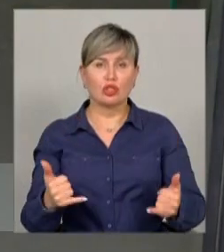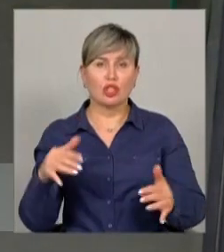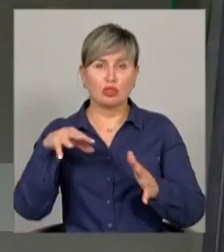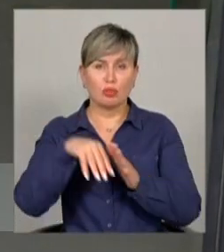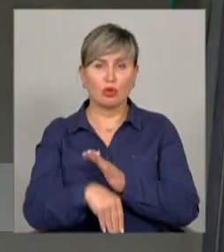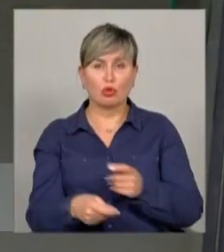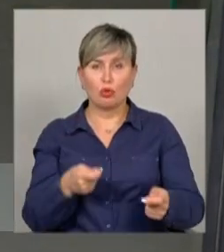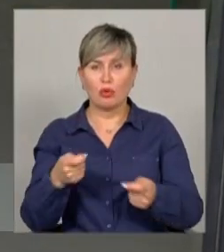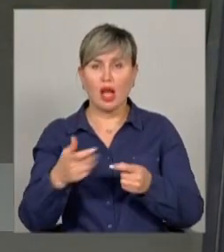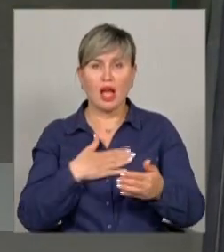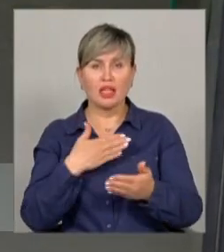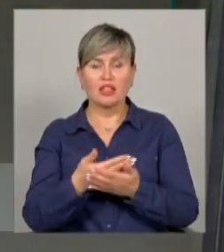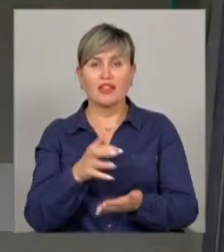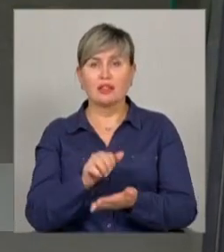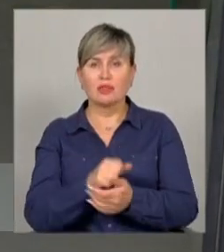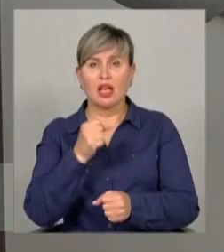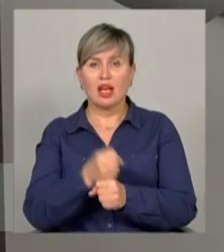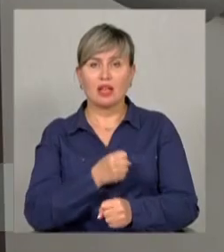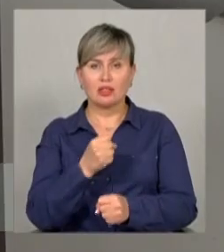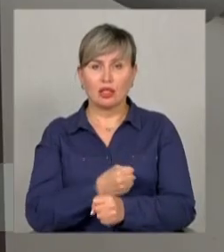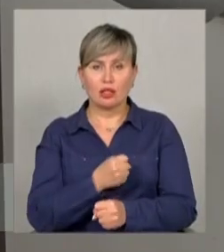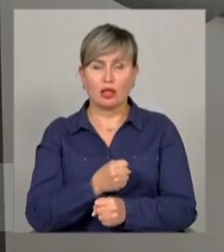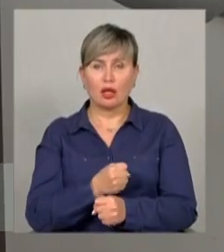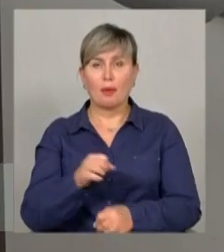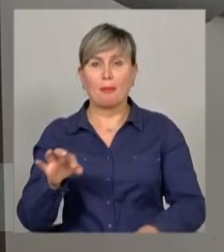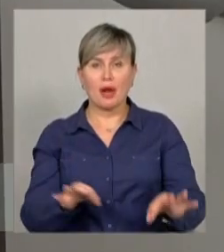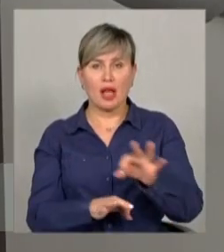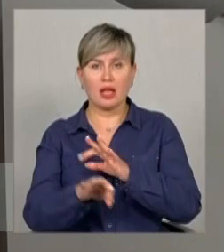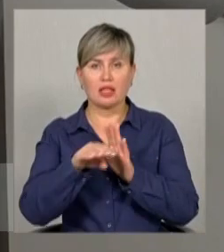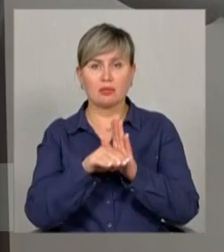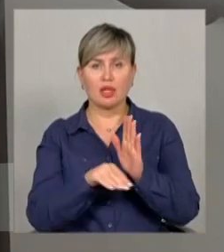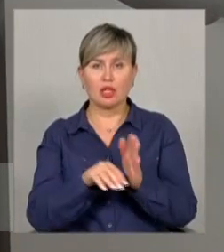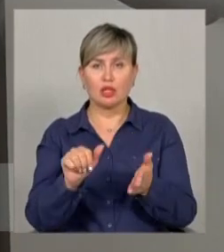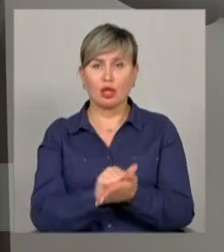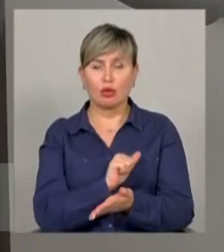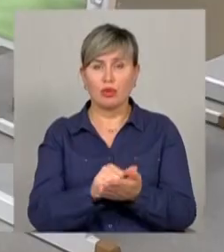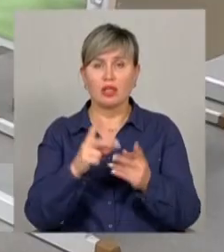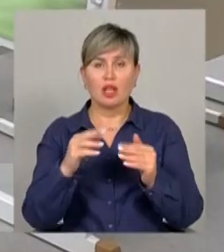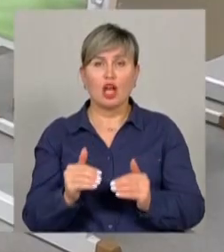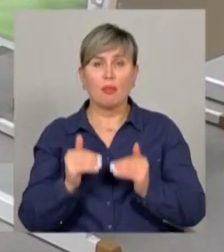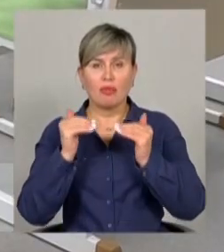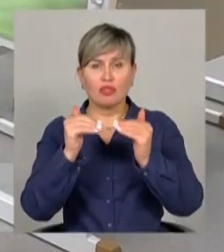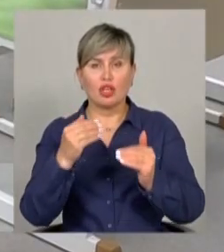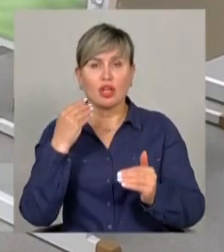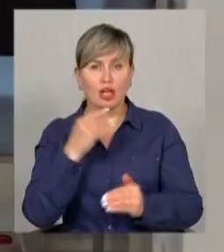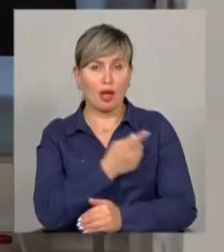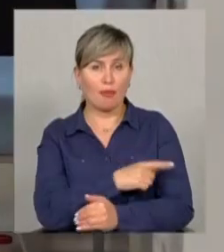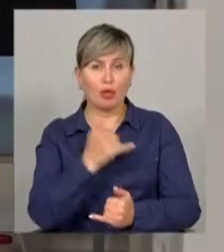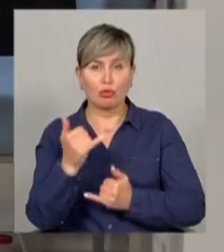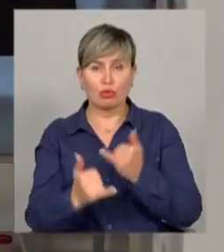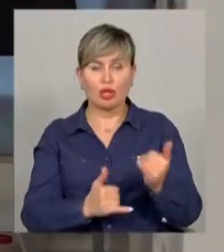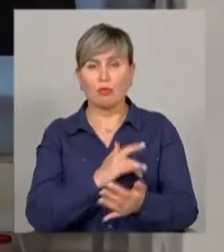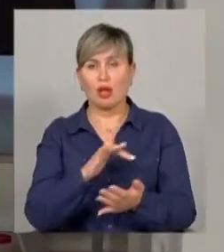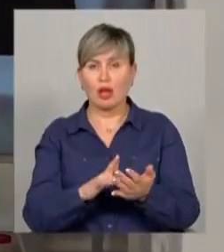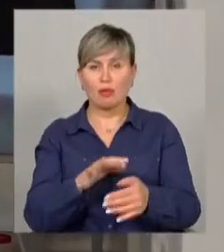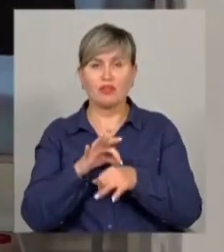профильных управлениях активно занимаются разработкой проектных смет 2 дополнительных пристроек. А вот для повышения качества медуслуг в мегаполисе ведется